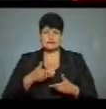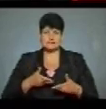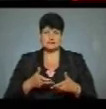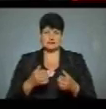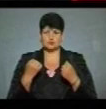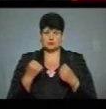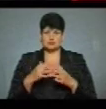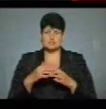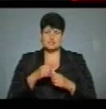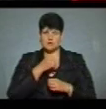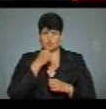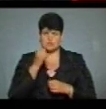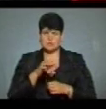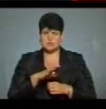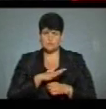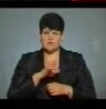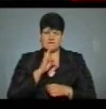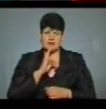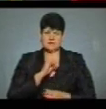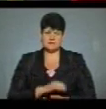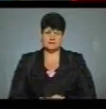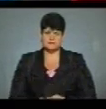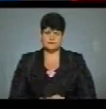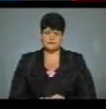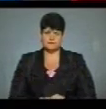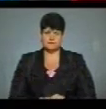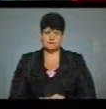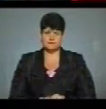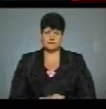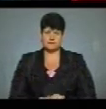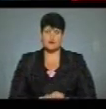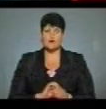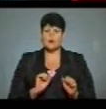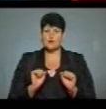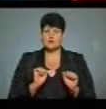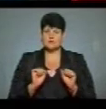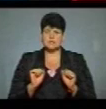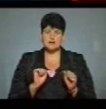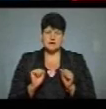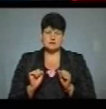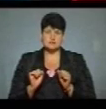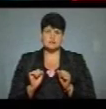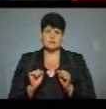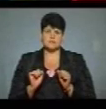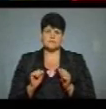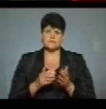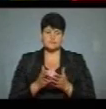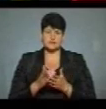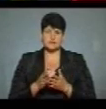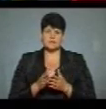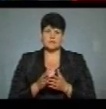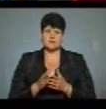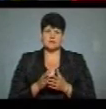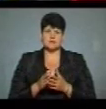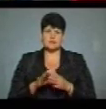спорту серед дорослих, яка відбулася у Кременці. Координація, вибухова сила, не спати